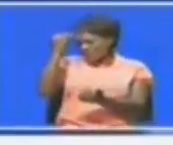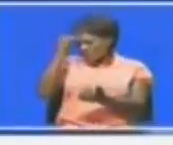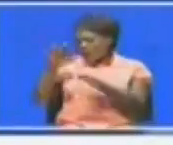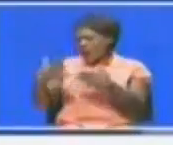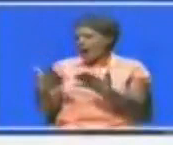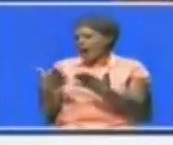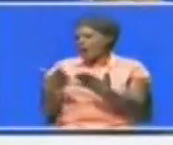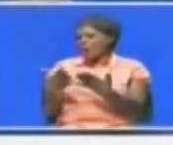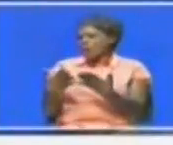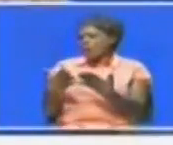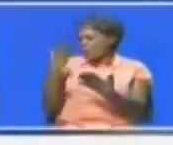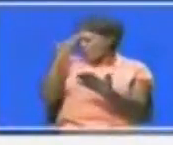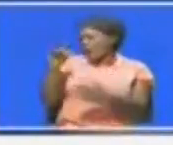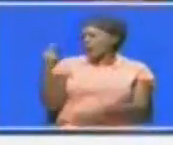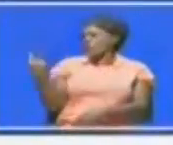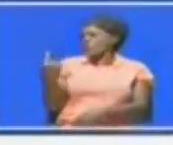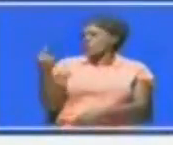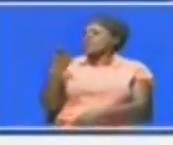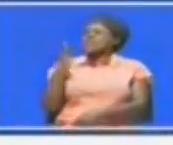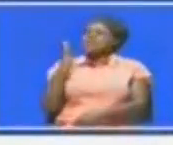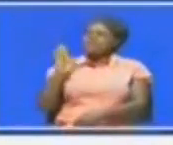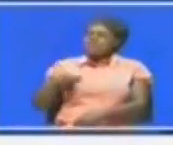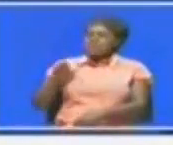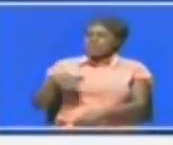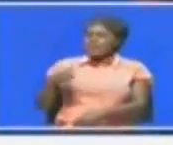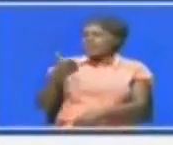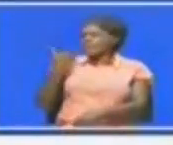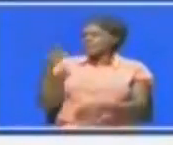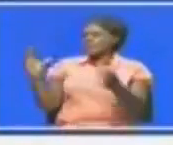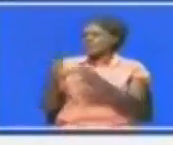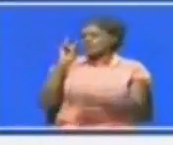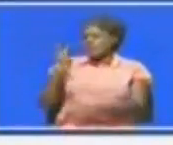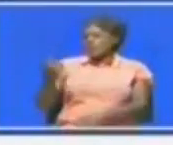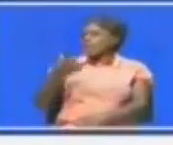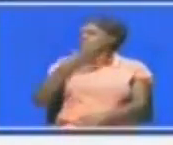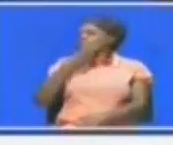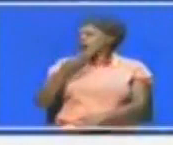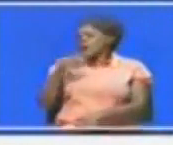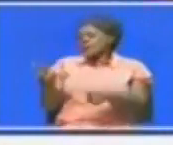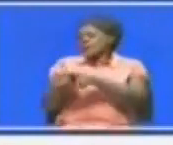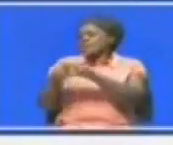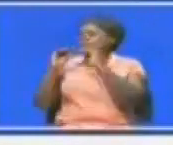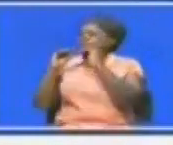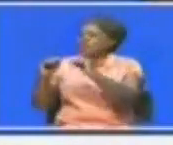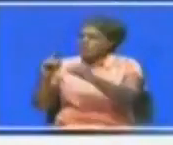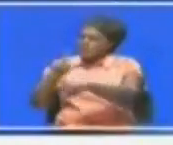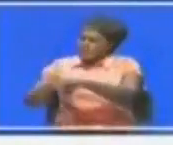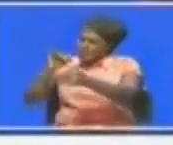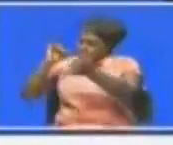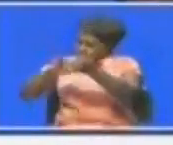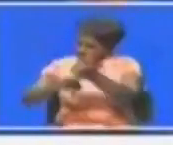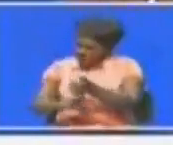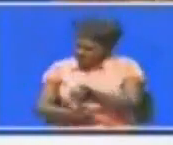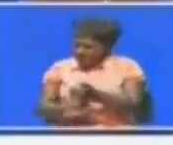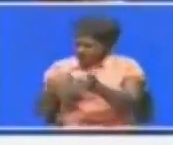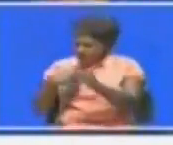mwanamke unafunzwa. Kwa nini wanawake tu ndio wanafunzwa? Kwa hivyo jamii inafaa iangalie mtoto wa kiume pia afundishwe. Unapoenda kuoa